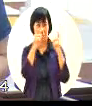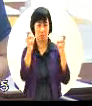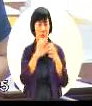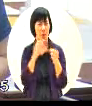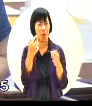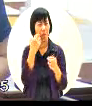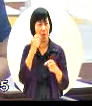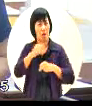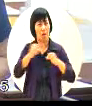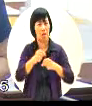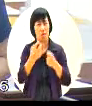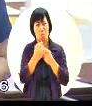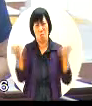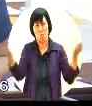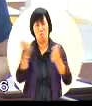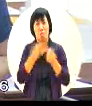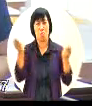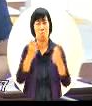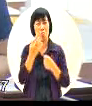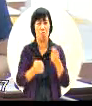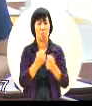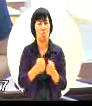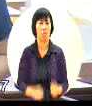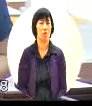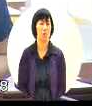来。啊，迄是